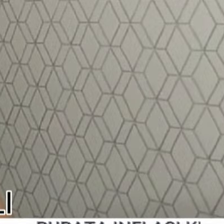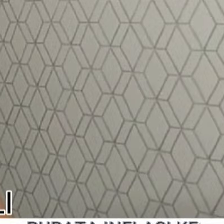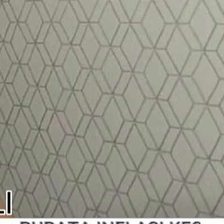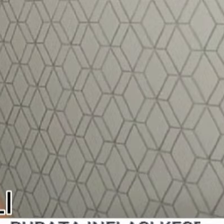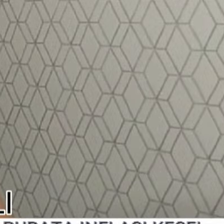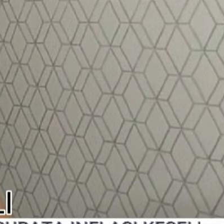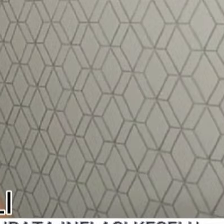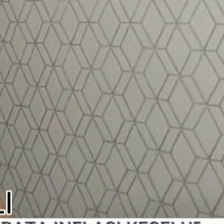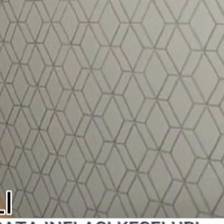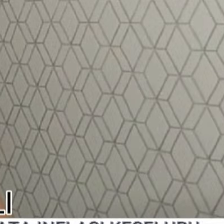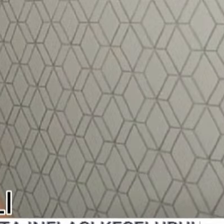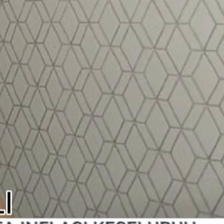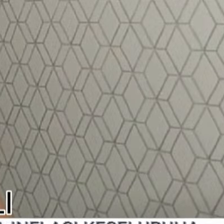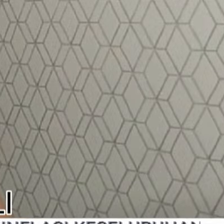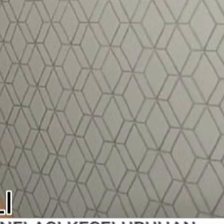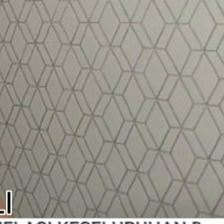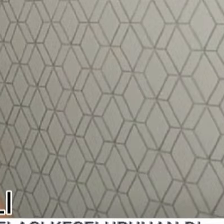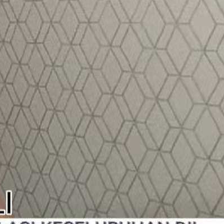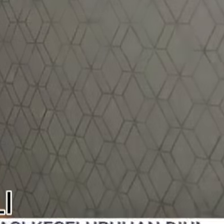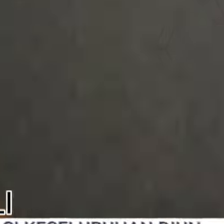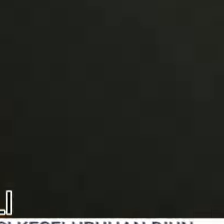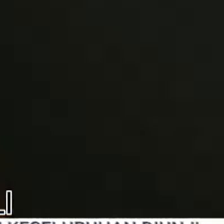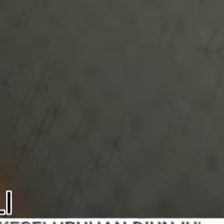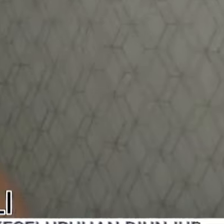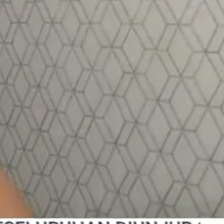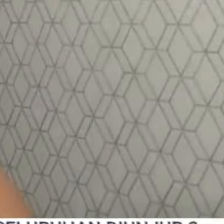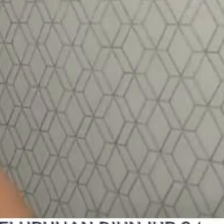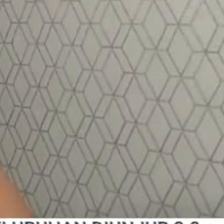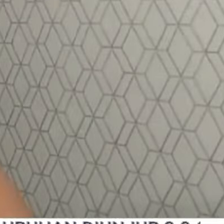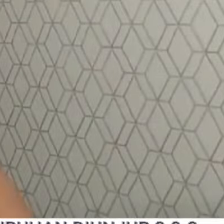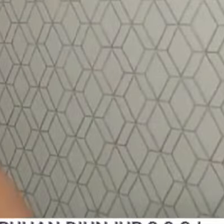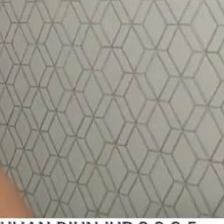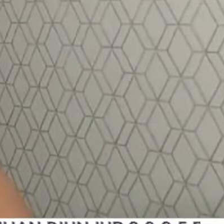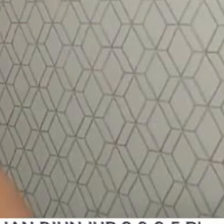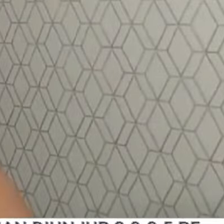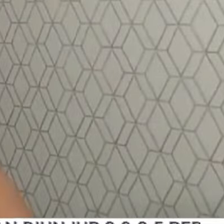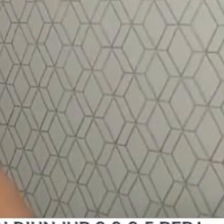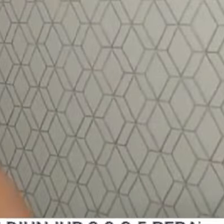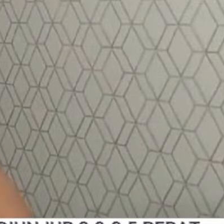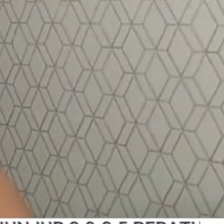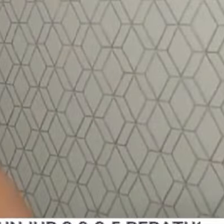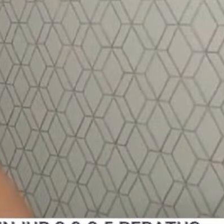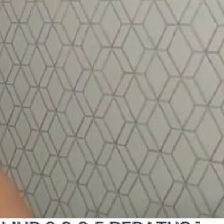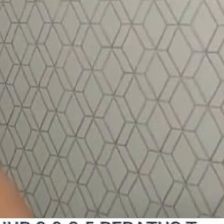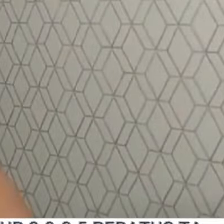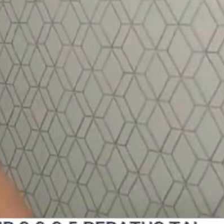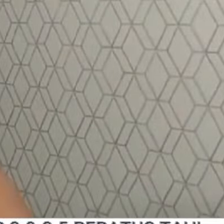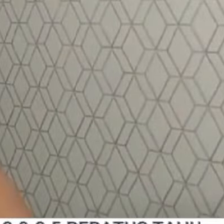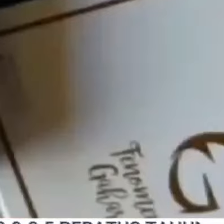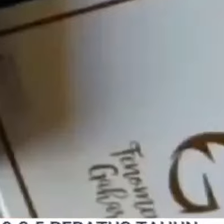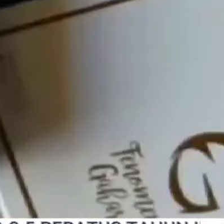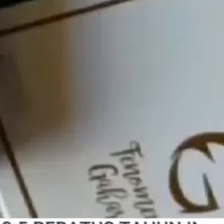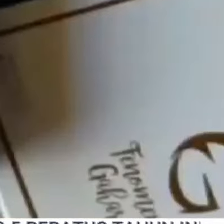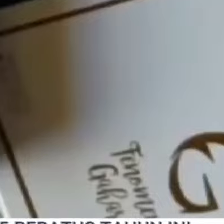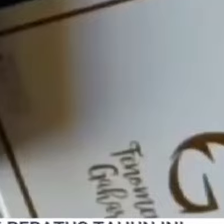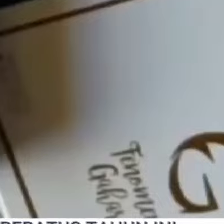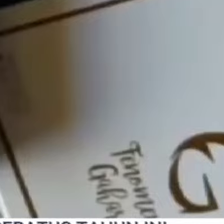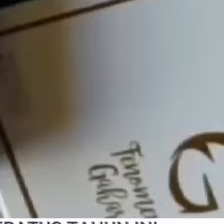daripada Perkampungan Orang Asli Apis Kedek, Lorong Pin Pahang. Saya merupakan usahawan bimbingan Jabatan Kemajuan Orang